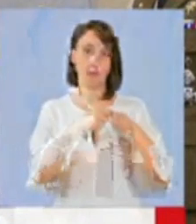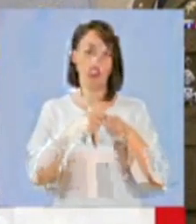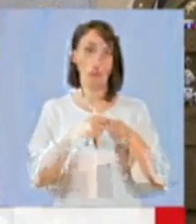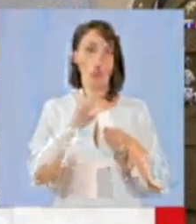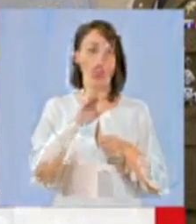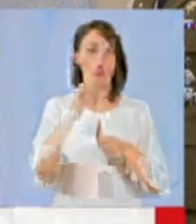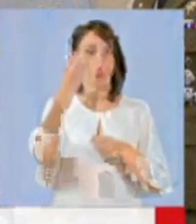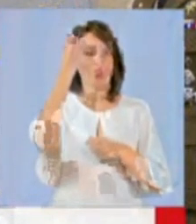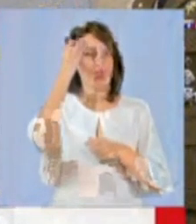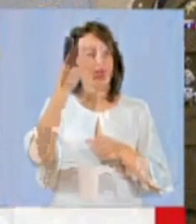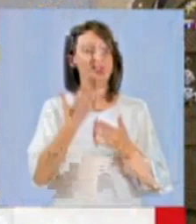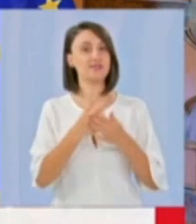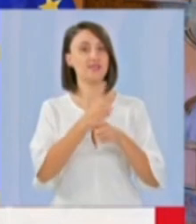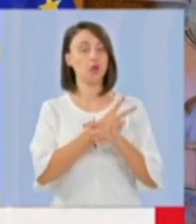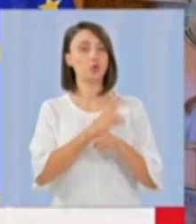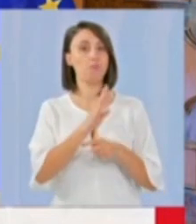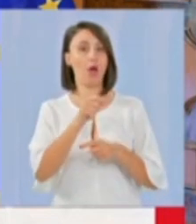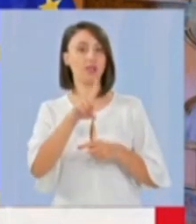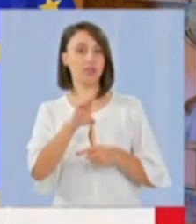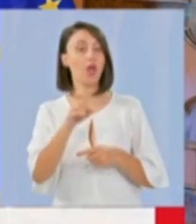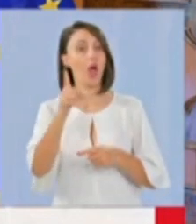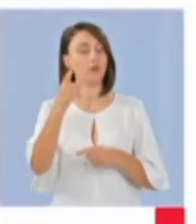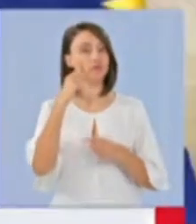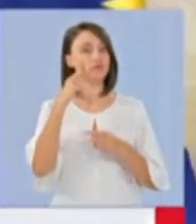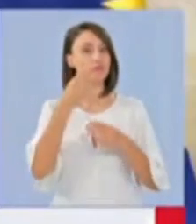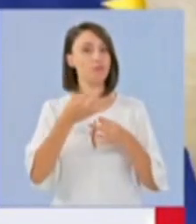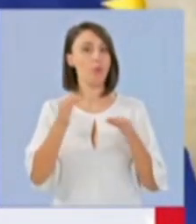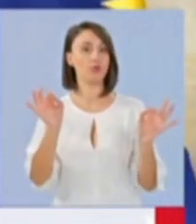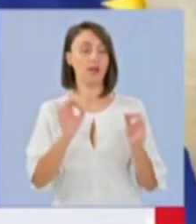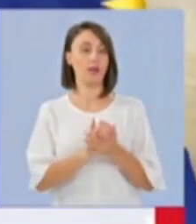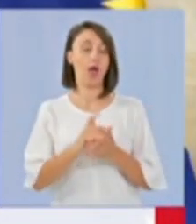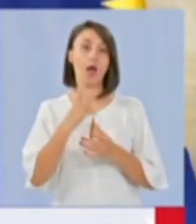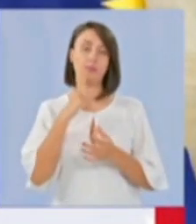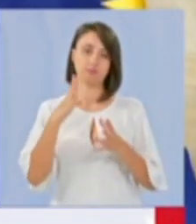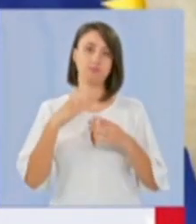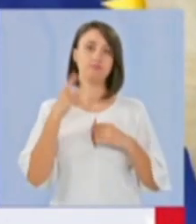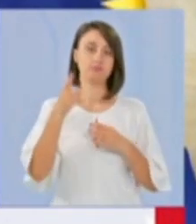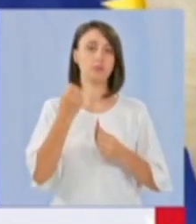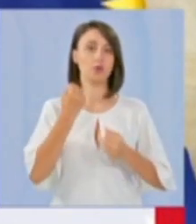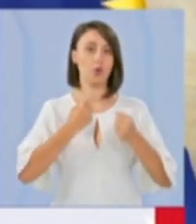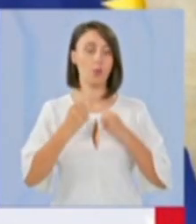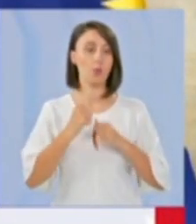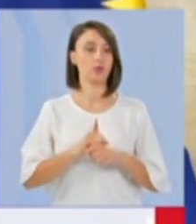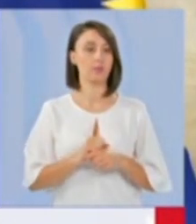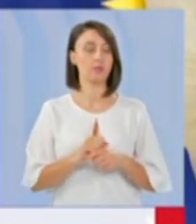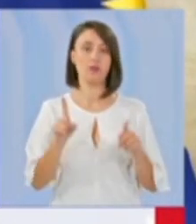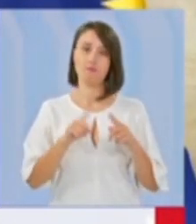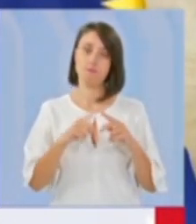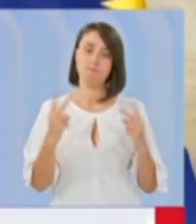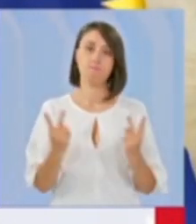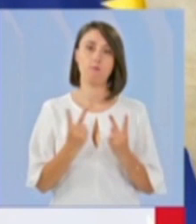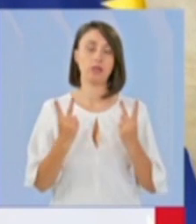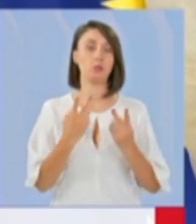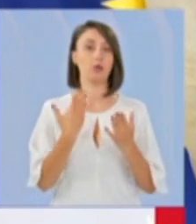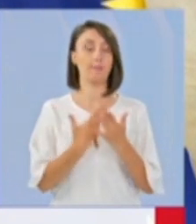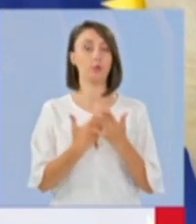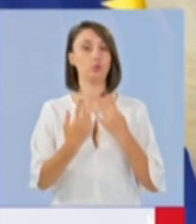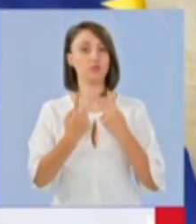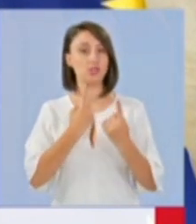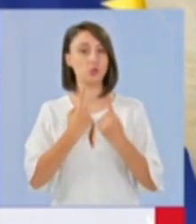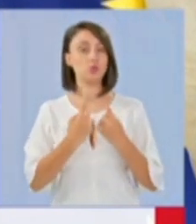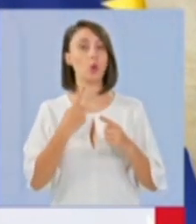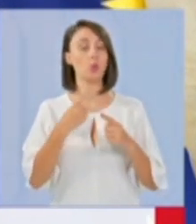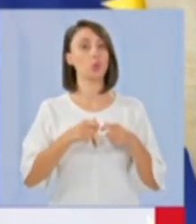De e-guvernare al statului Baltic, acesta fiind un model. Am abordat această chestiune foarte importantă în discuția